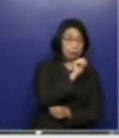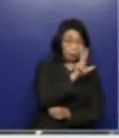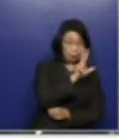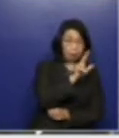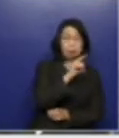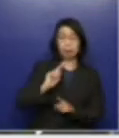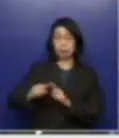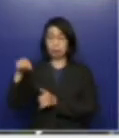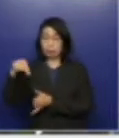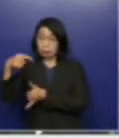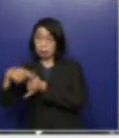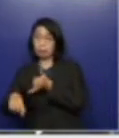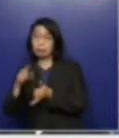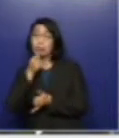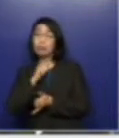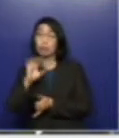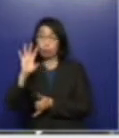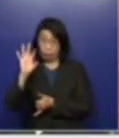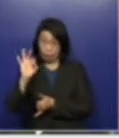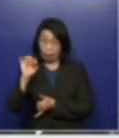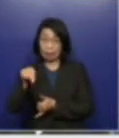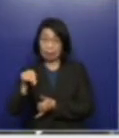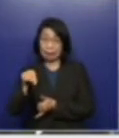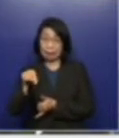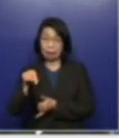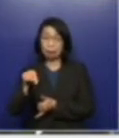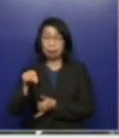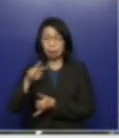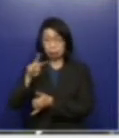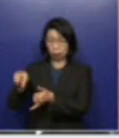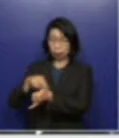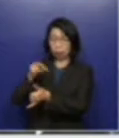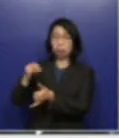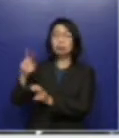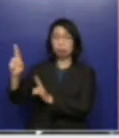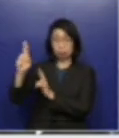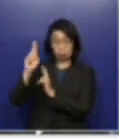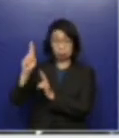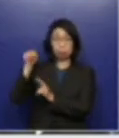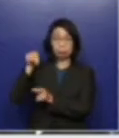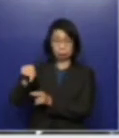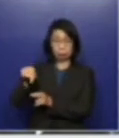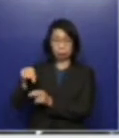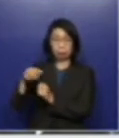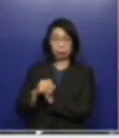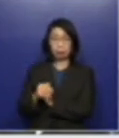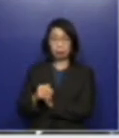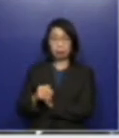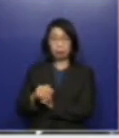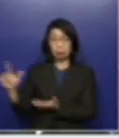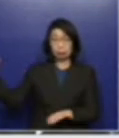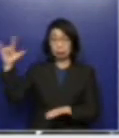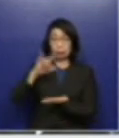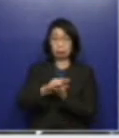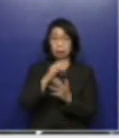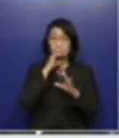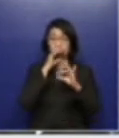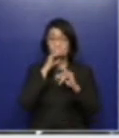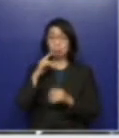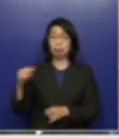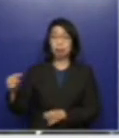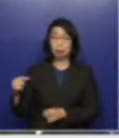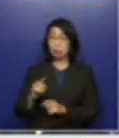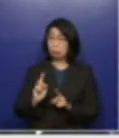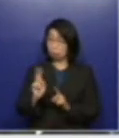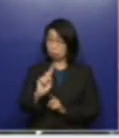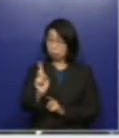ะครับคนนั้นเนี่ยตรวจเข้าข่ายต้องสงสัยไม่ได้ตรวจที่สนามบินอุตภเปานะครับเจ้าหน้าที่ส